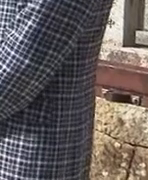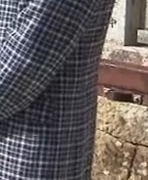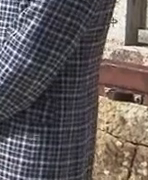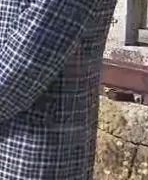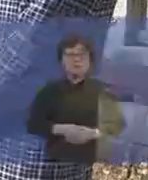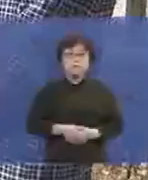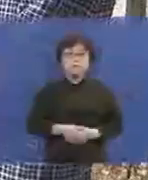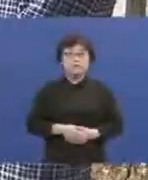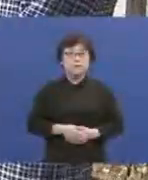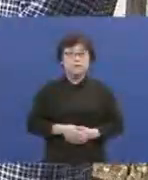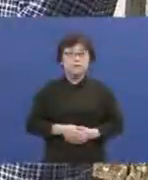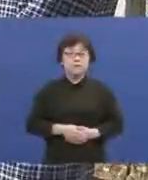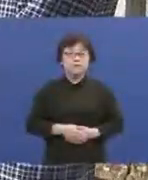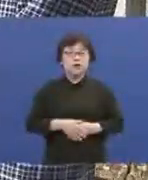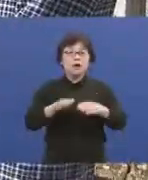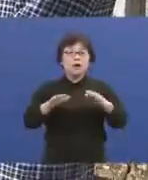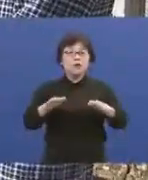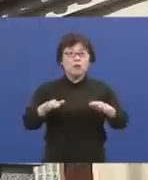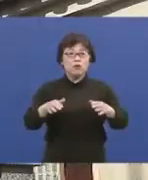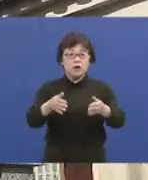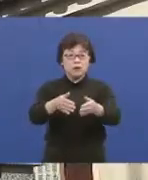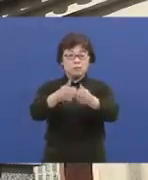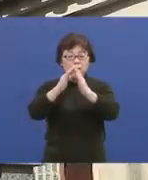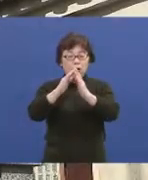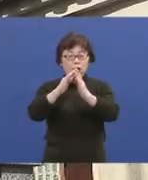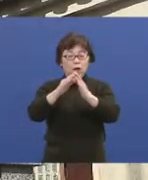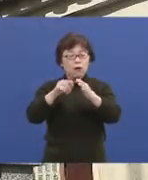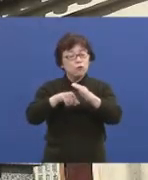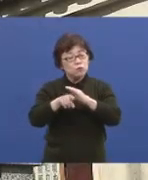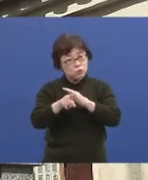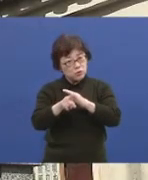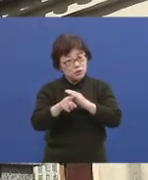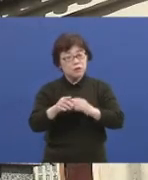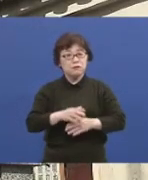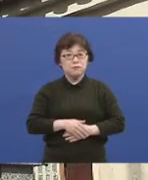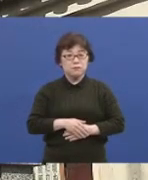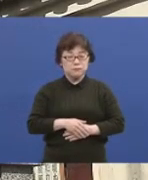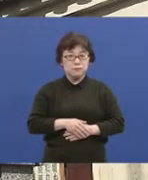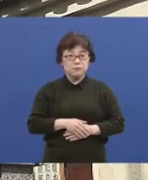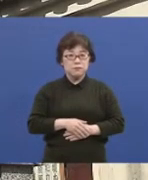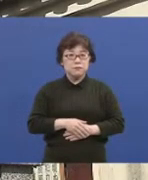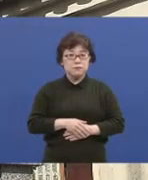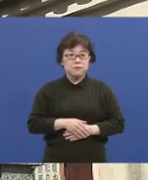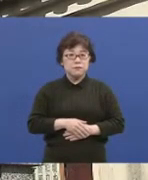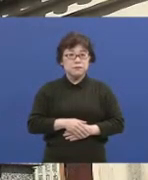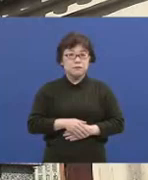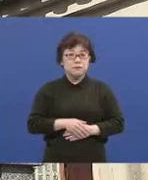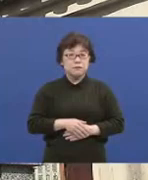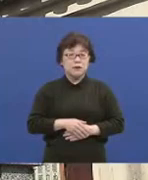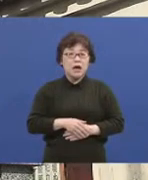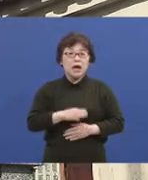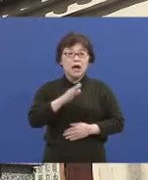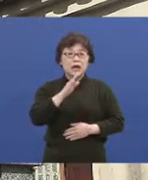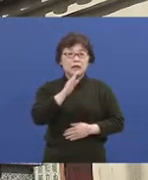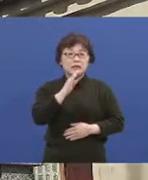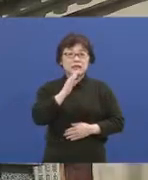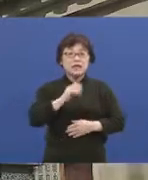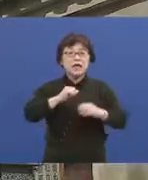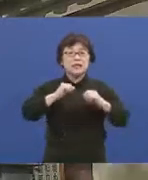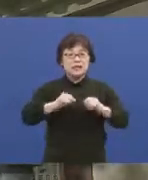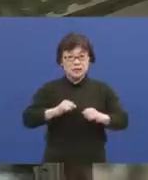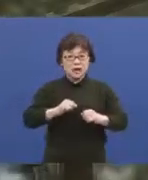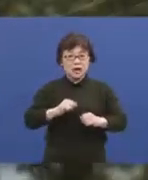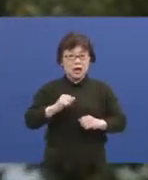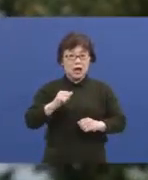そして今回はどうしてこの石像を建てられたんですか。 うん、実在の人物であるということ、ま